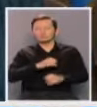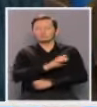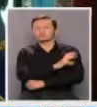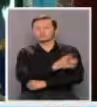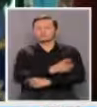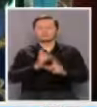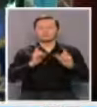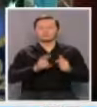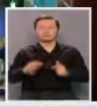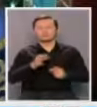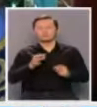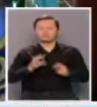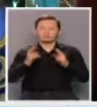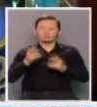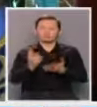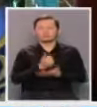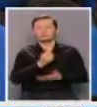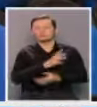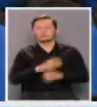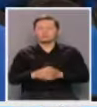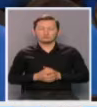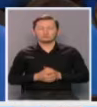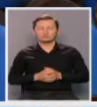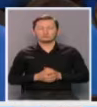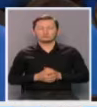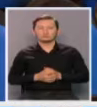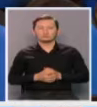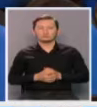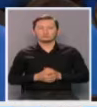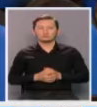выиграли путевки на областной этап мегапроекта.